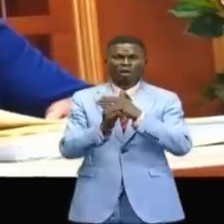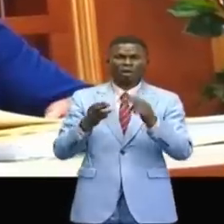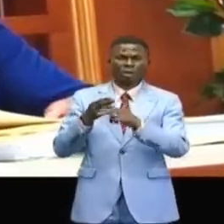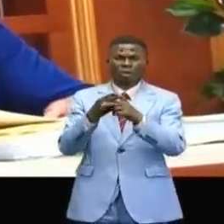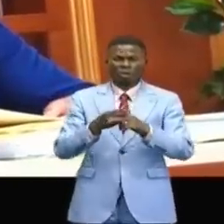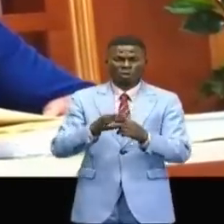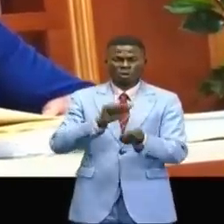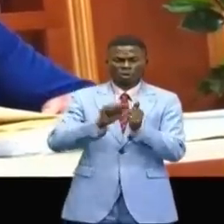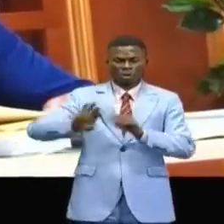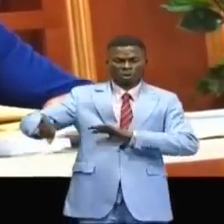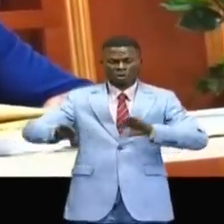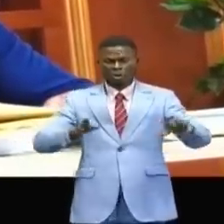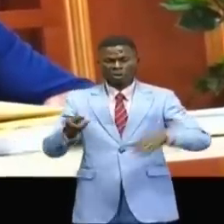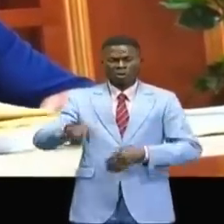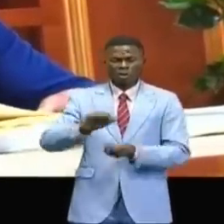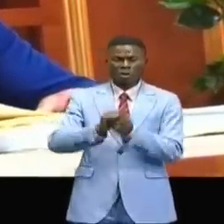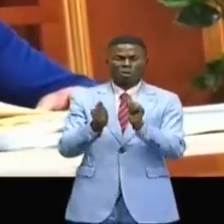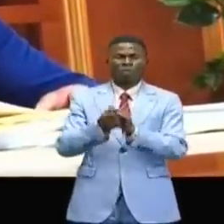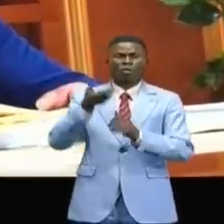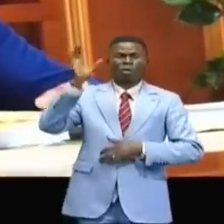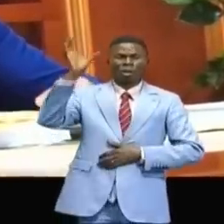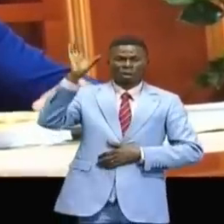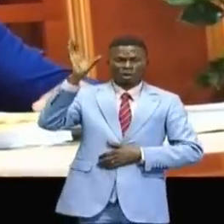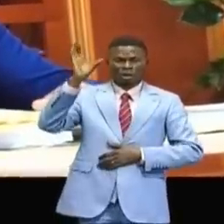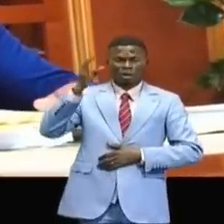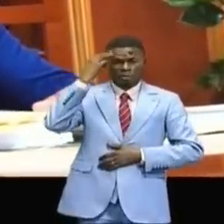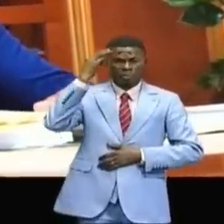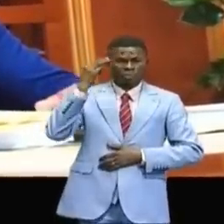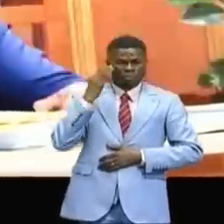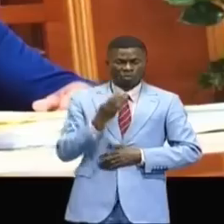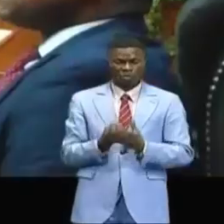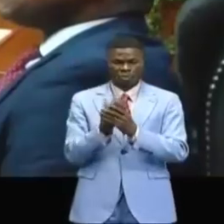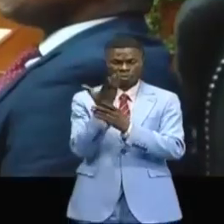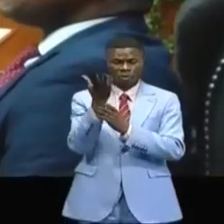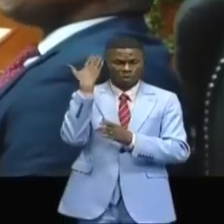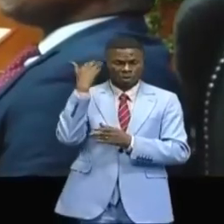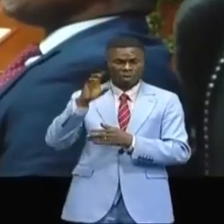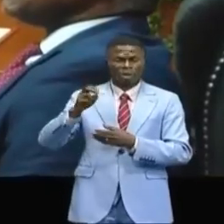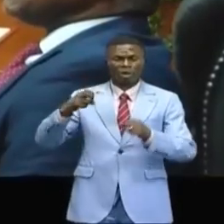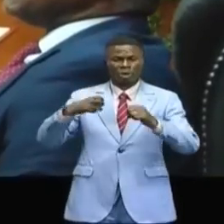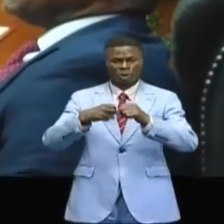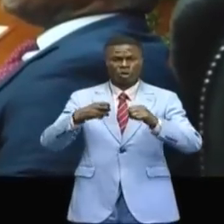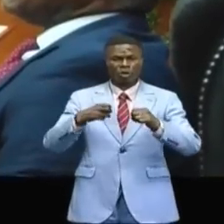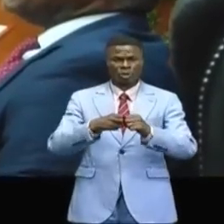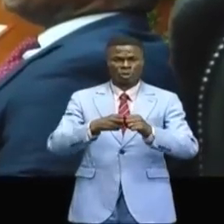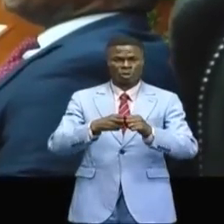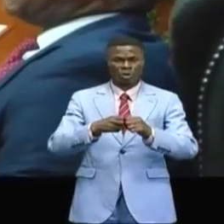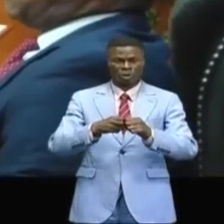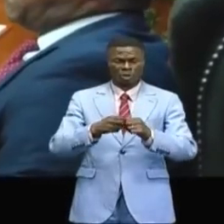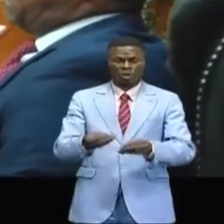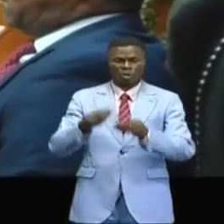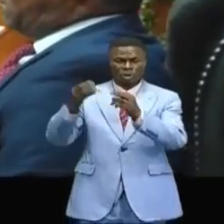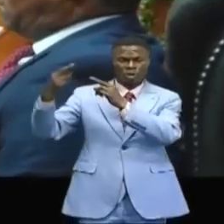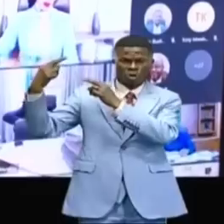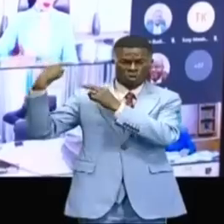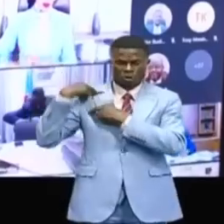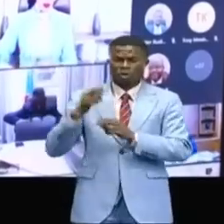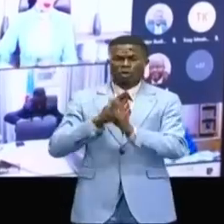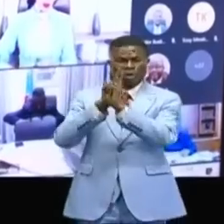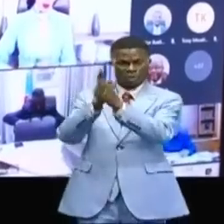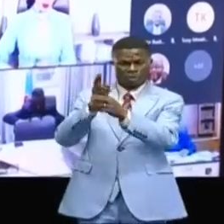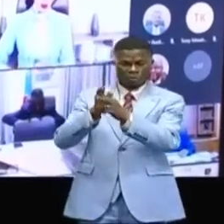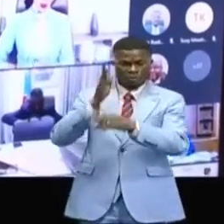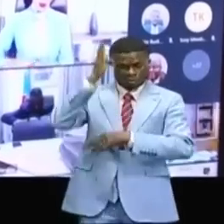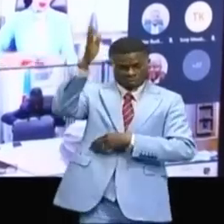Sécurité, Décentralisation et Affaires Coutumières et le ministre des Ressources Hydrauliques et Électricité ont été chargés de présenter, lors